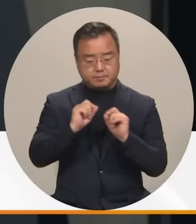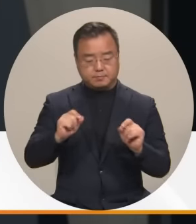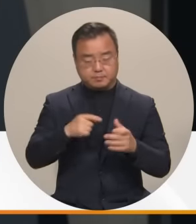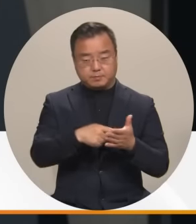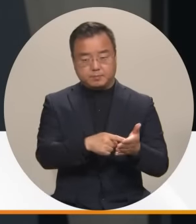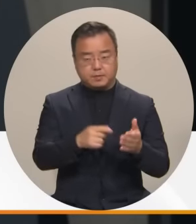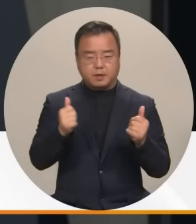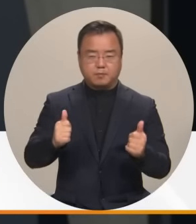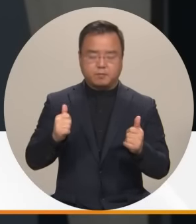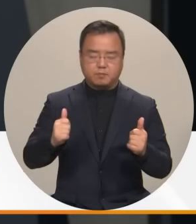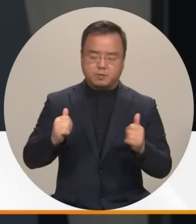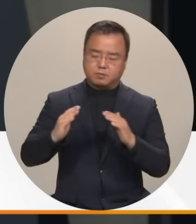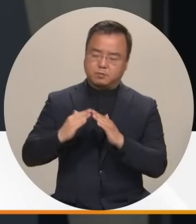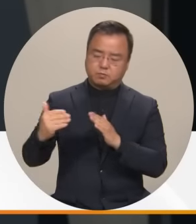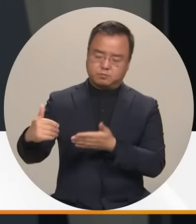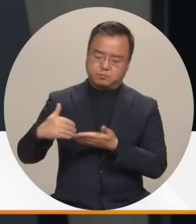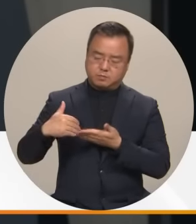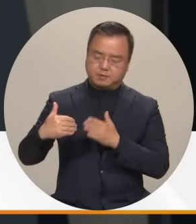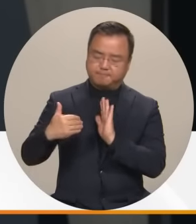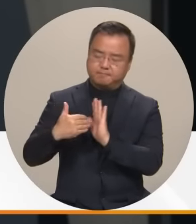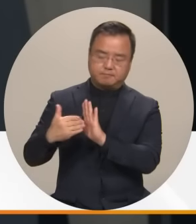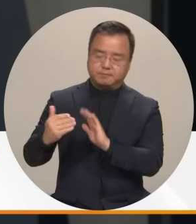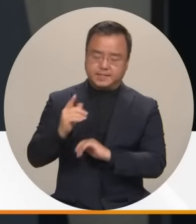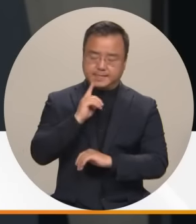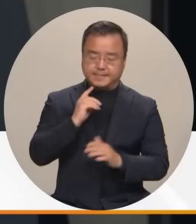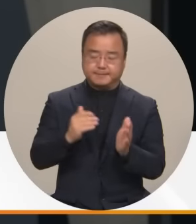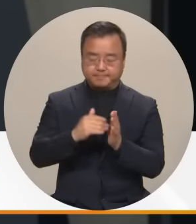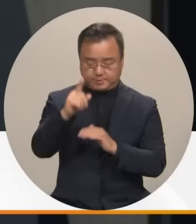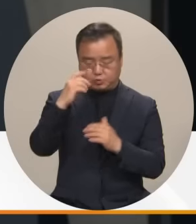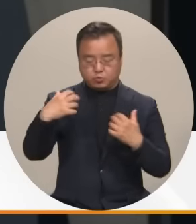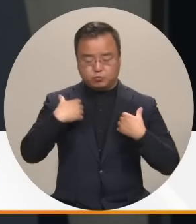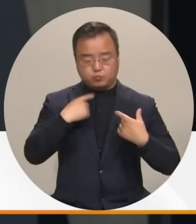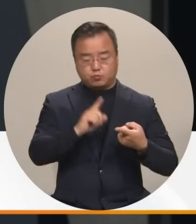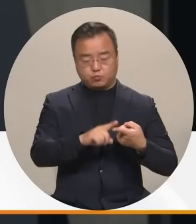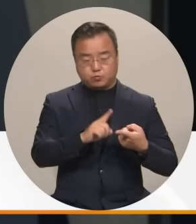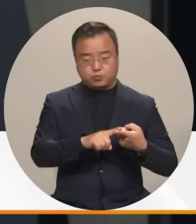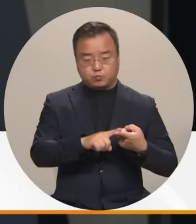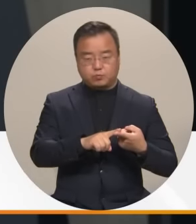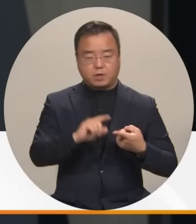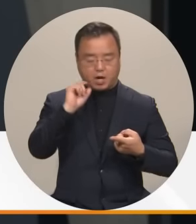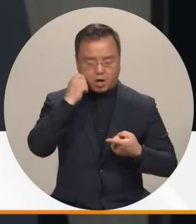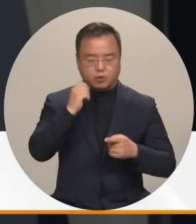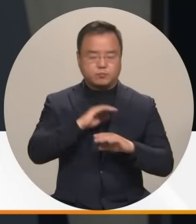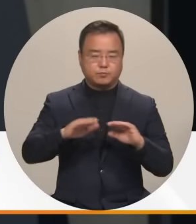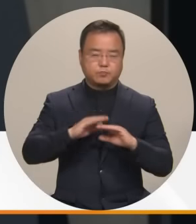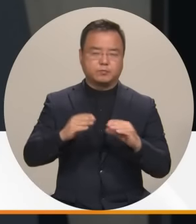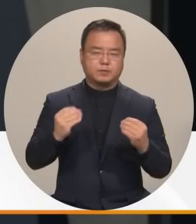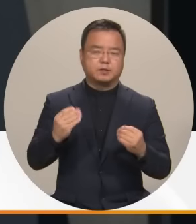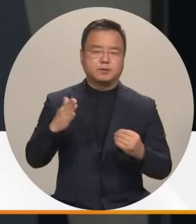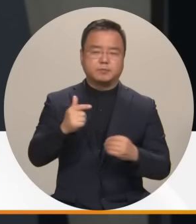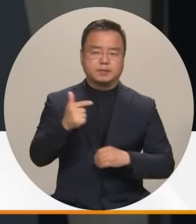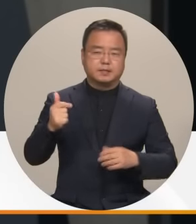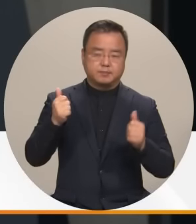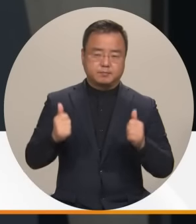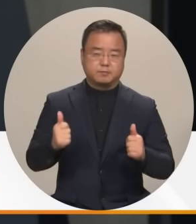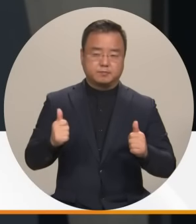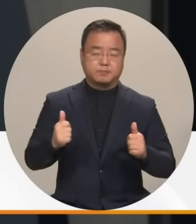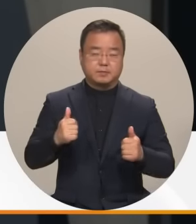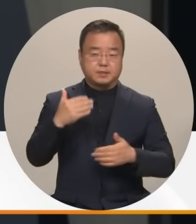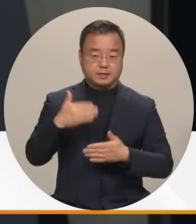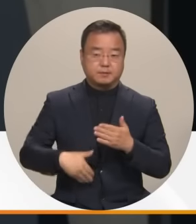판단은 서울 고등법원의 기각 결정으로 정부 입장으로서는 산화를 넘은 셈이지만 아직 대법원 판단이 남아 있습니다